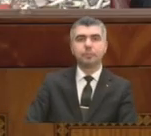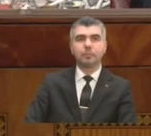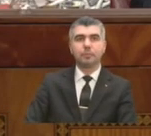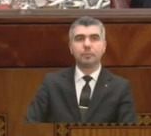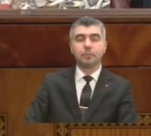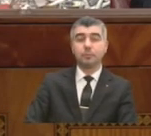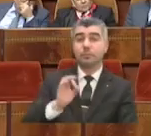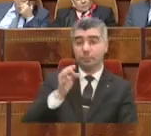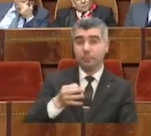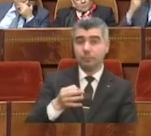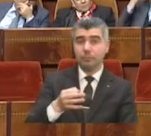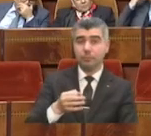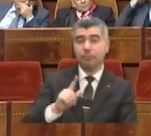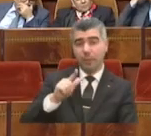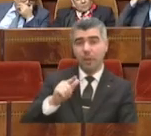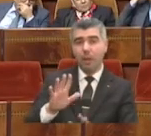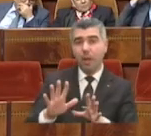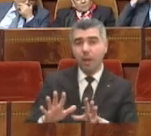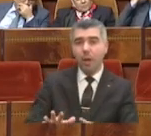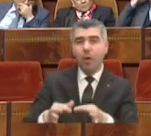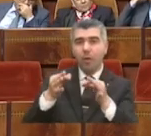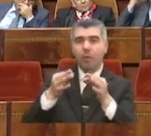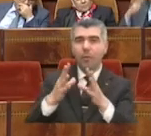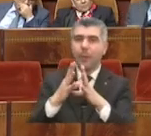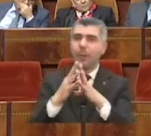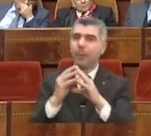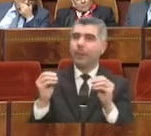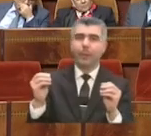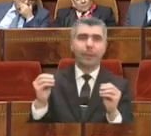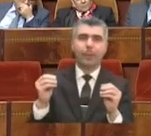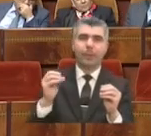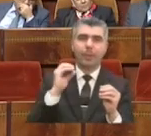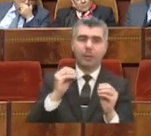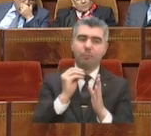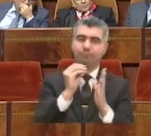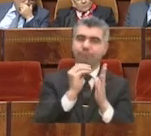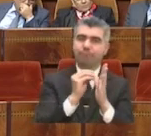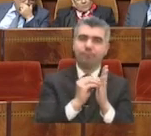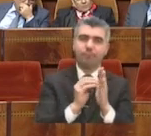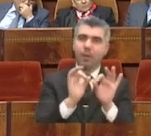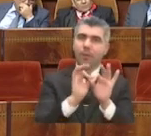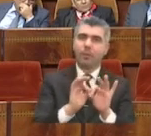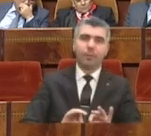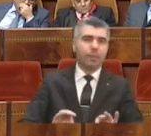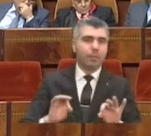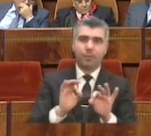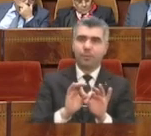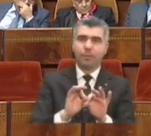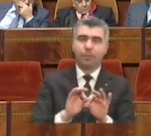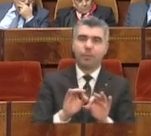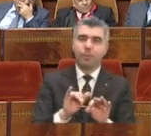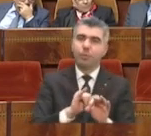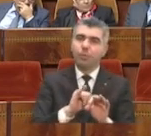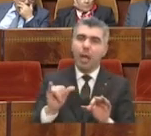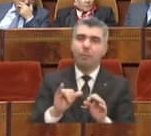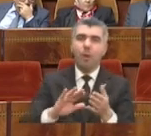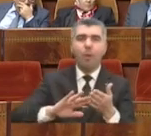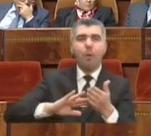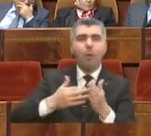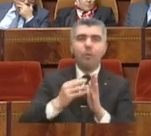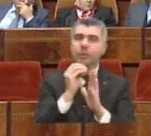تكون قد افرغتها من محتواها وافقدتها مغزاها وضربت عرض الحائط